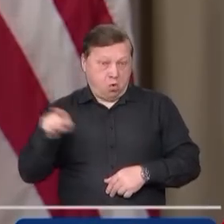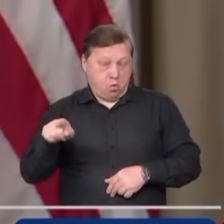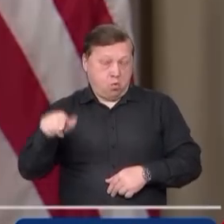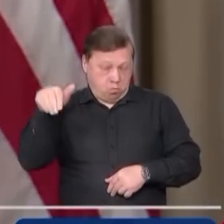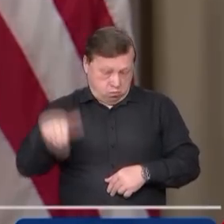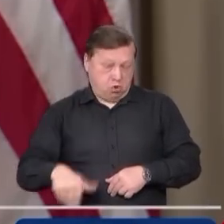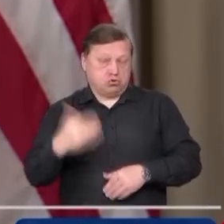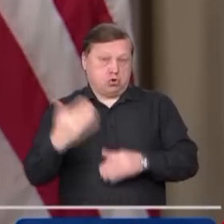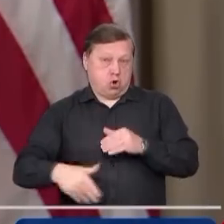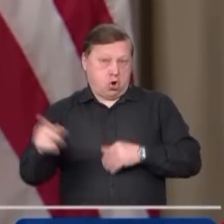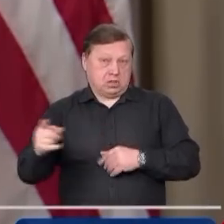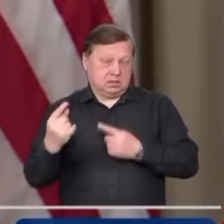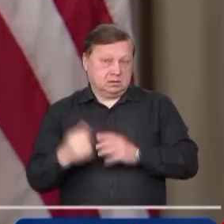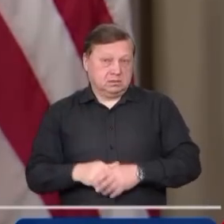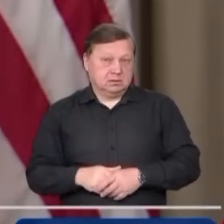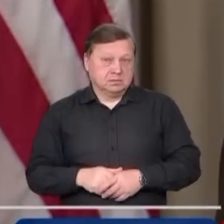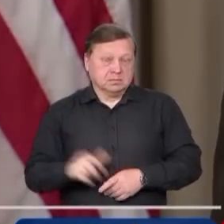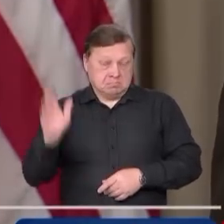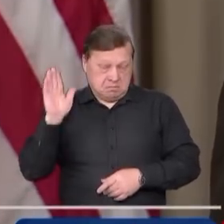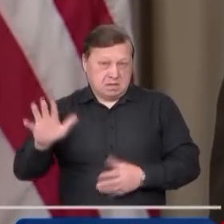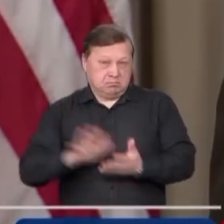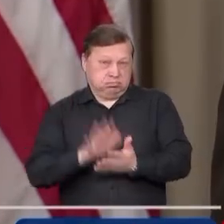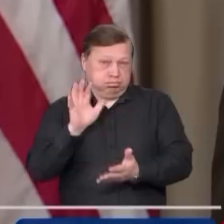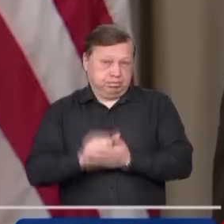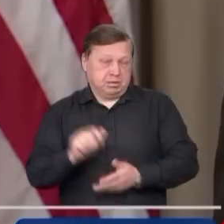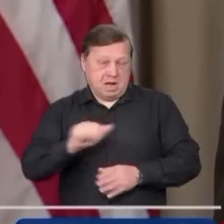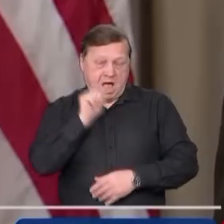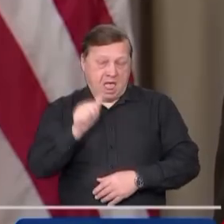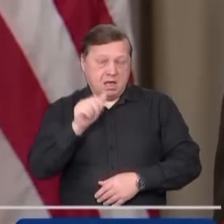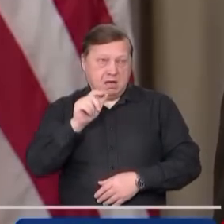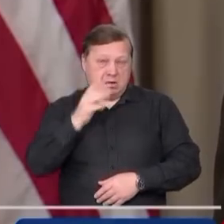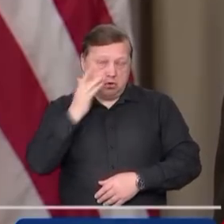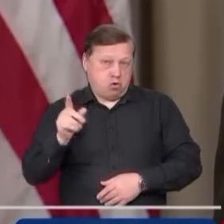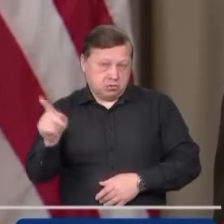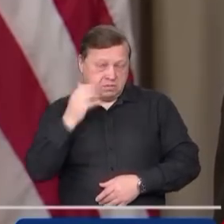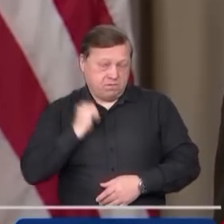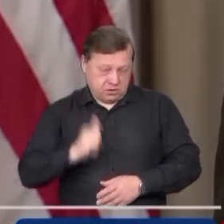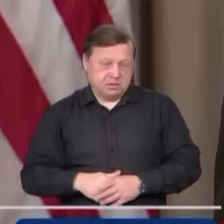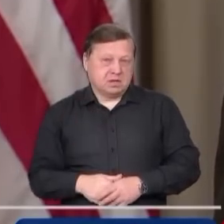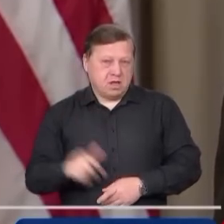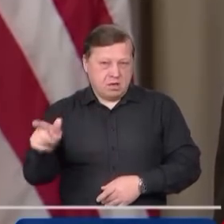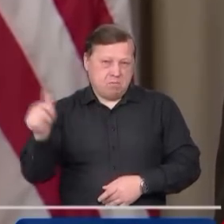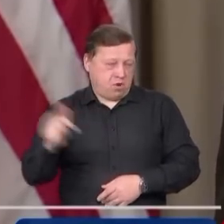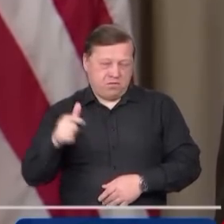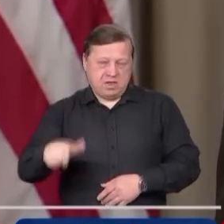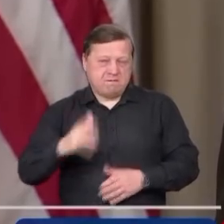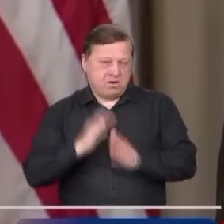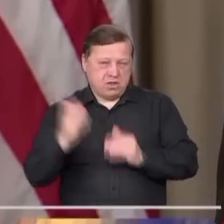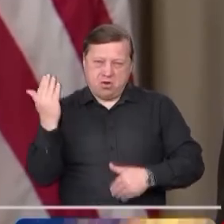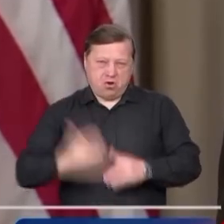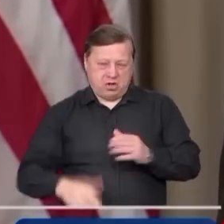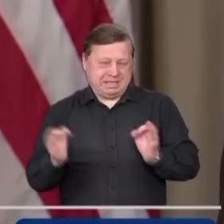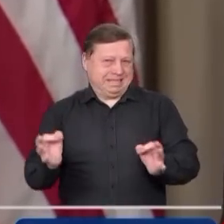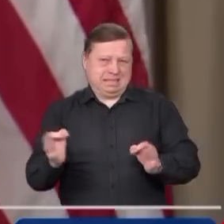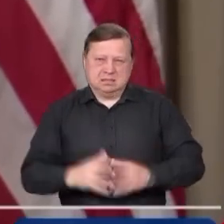to straszliwą katastrofą dla Rosji, dla rosyjskiego wojska, więc on powinien zakończyć tę wojnę już